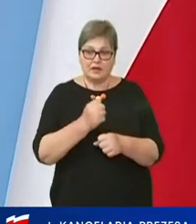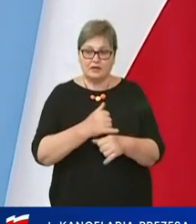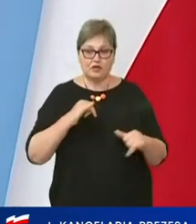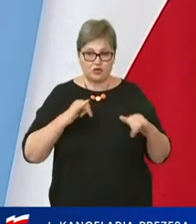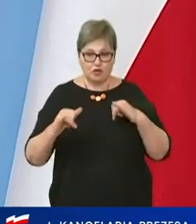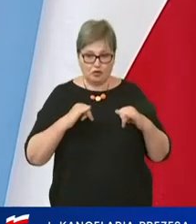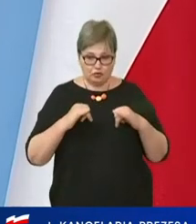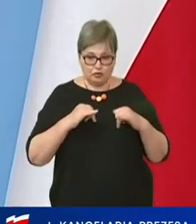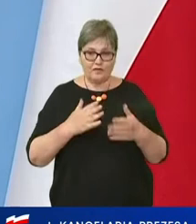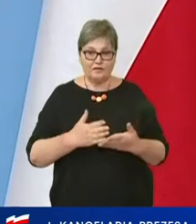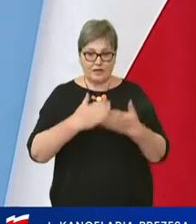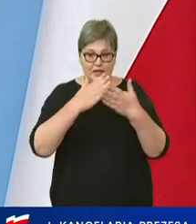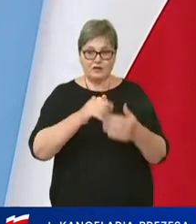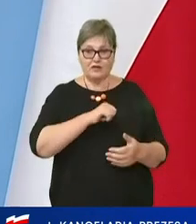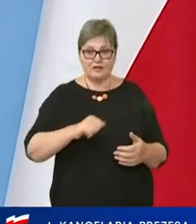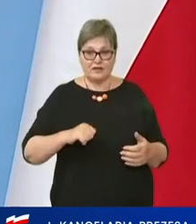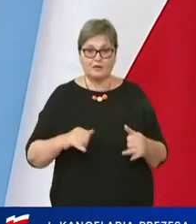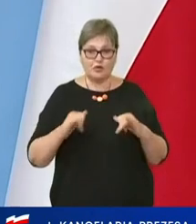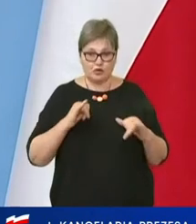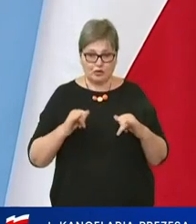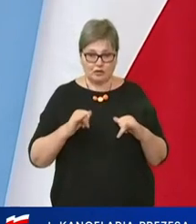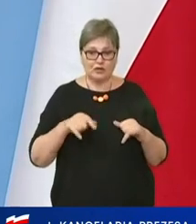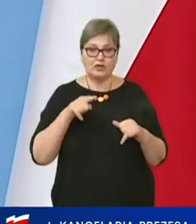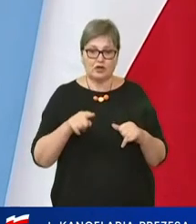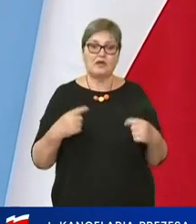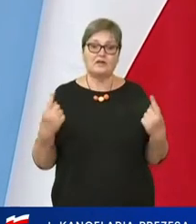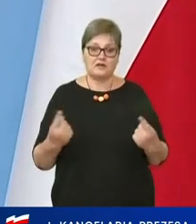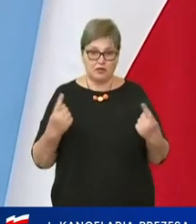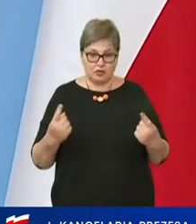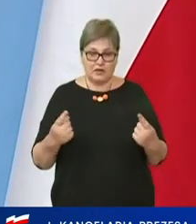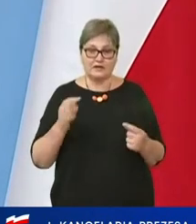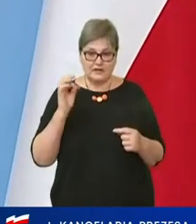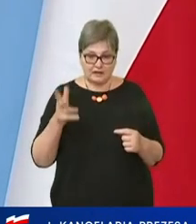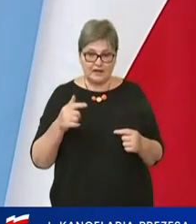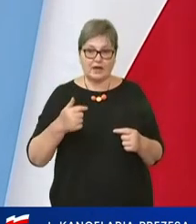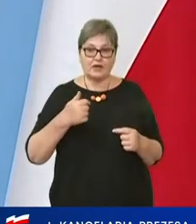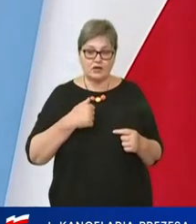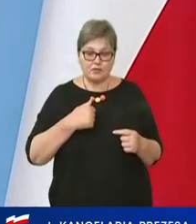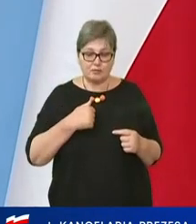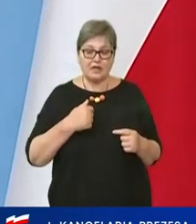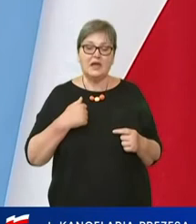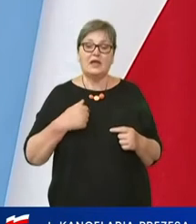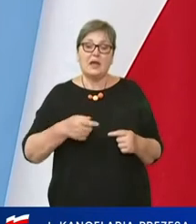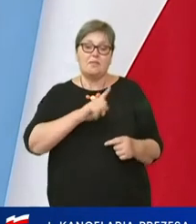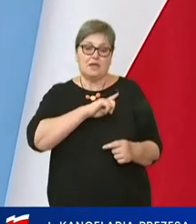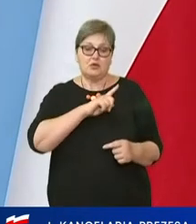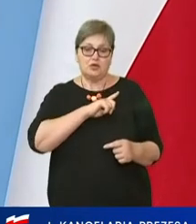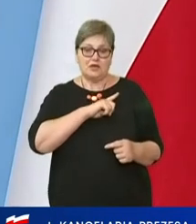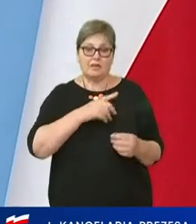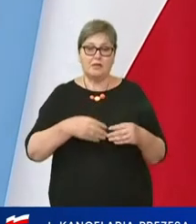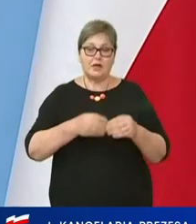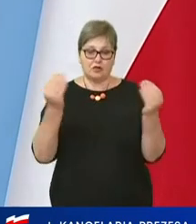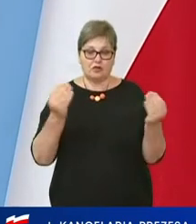mamy taką sytuację, która jest pod kontrolą, gdyż nie chcemy przede wszystkim, aby powtórzyła się sytuacja, która jest